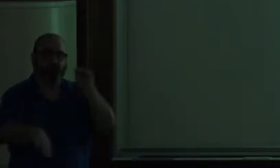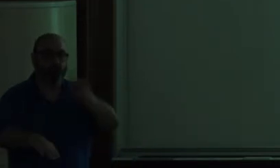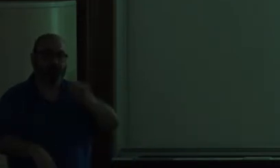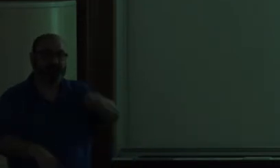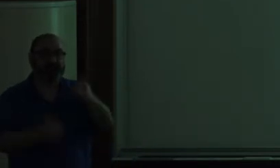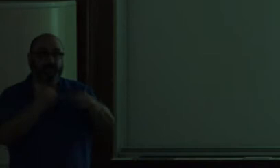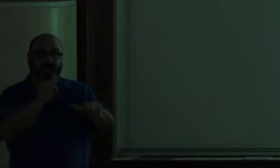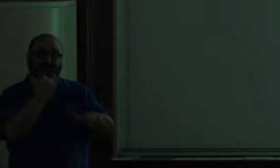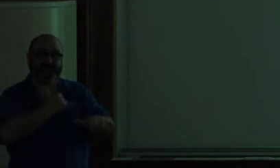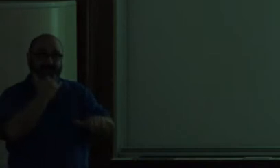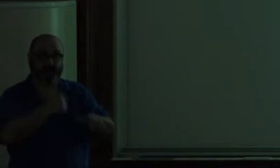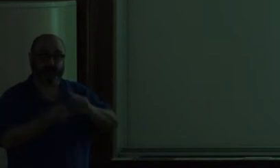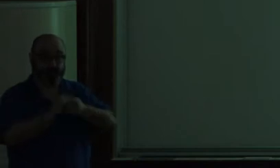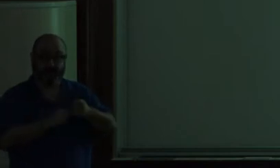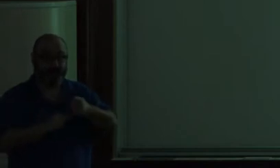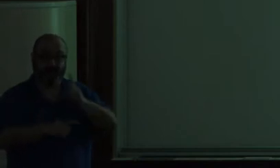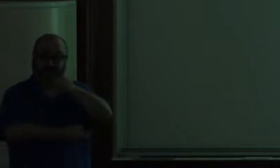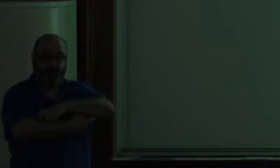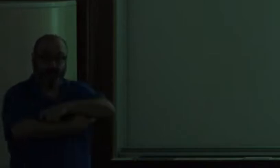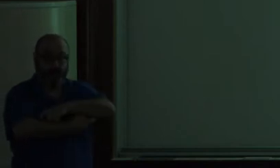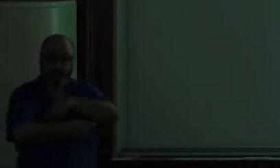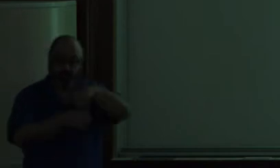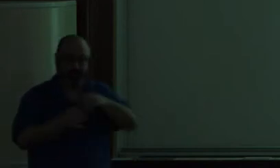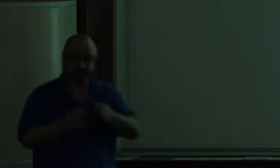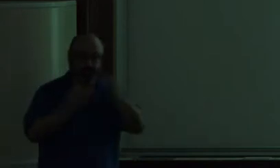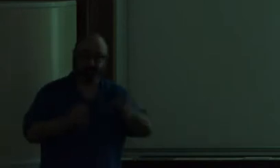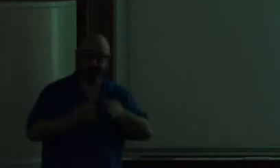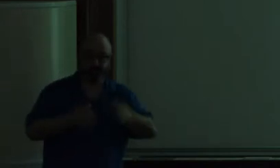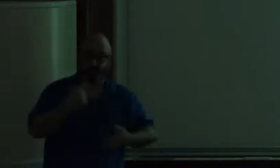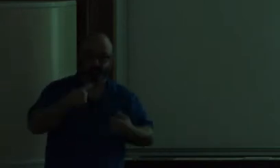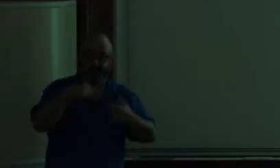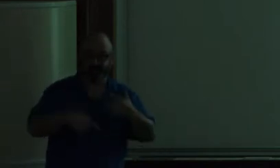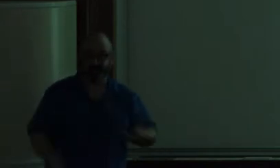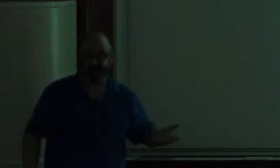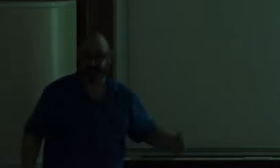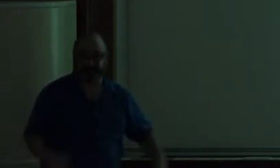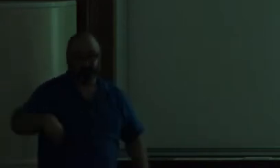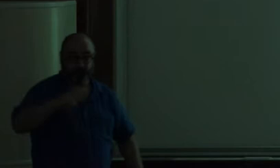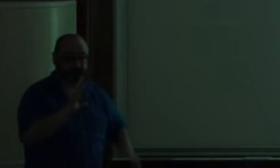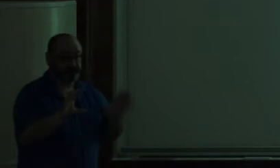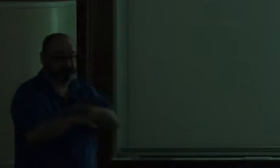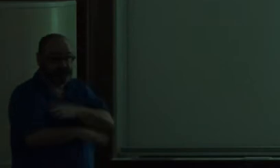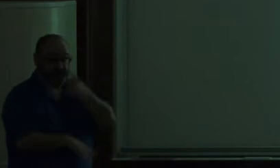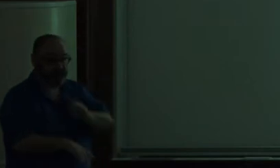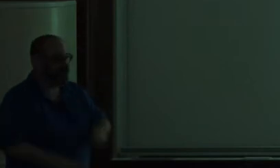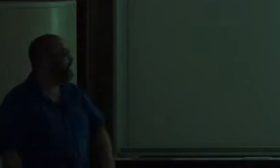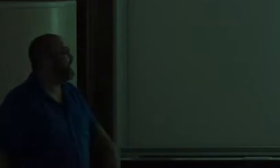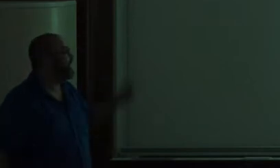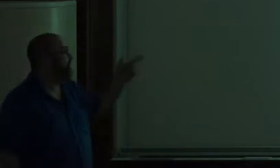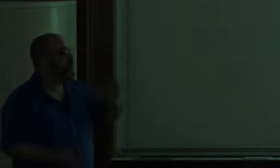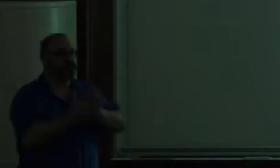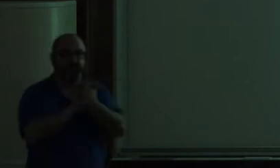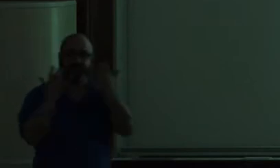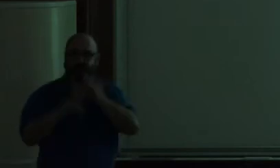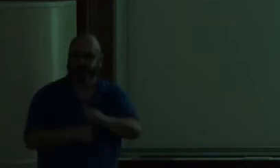pour les erreurs, c'est que pour les trucs. En Python, chaque boucle for, pouf, une exception. Ça ne dérange personne. Alors normalement, vous n'avez pas à gérer ça à la main, je vous